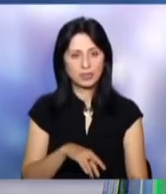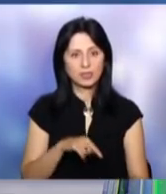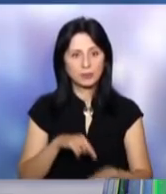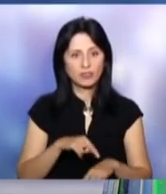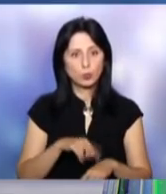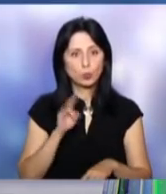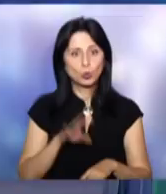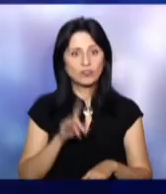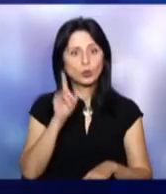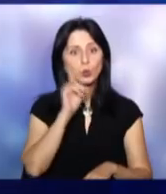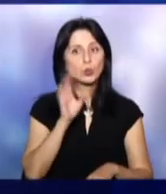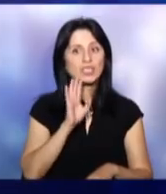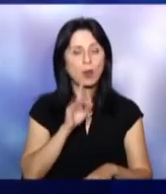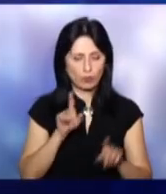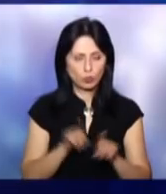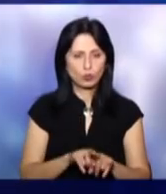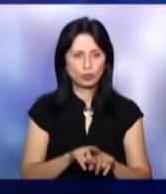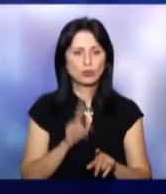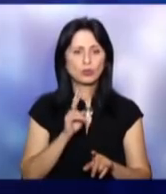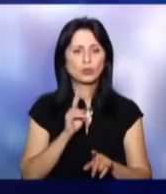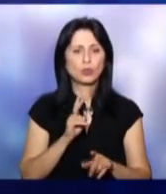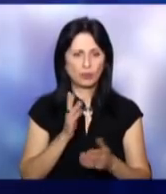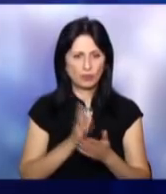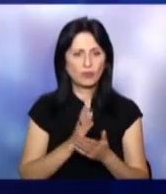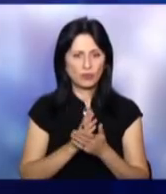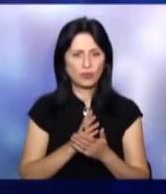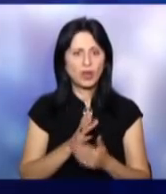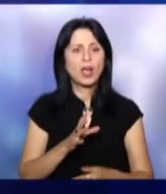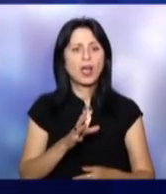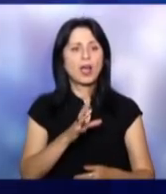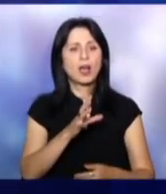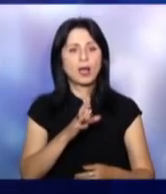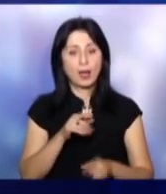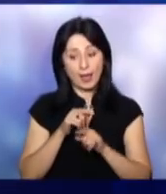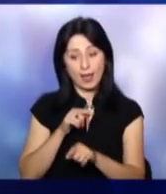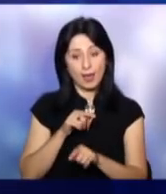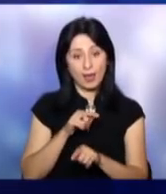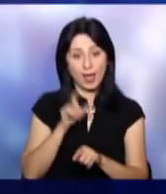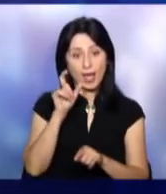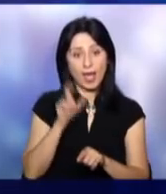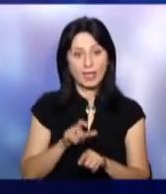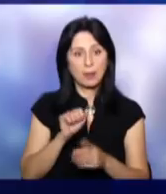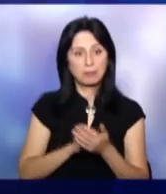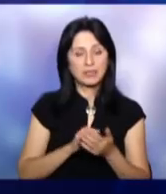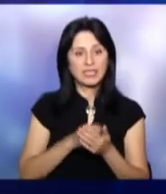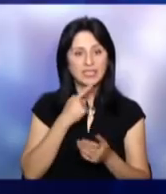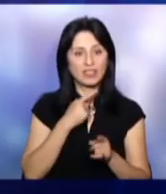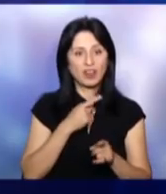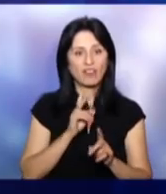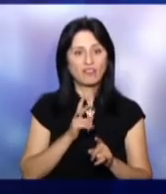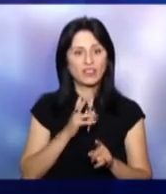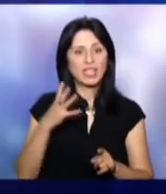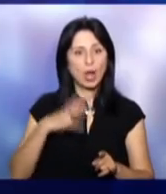განცდა მუდმივად უსიამოვნო შინაარსის ფიქრები აქვთ. ამ კონკრეტულ შემთხვევაში ადამიანმა ისეთი მიზეზი დაასახელა, ამას